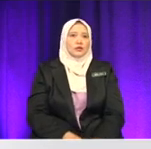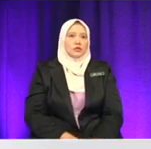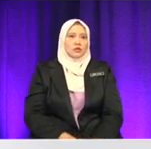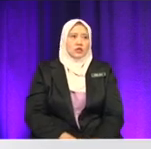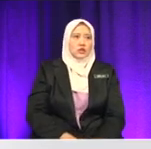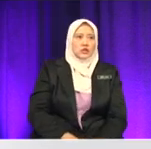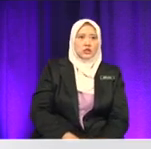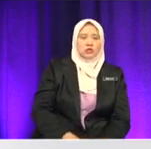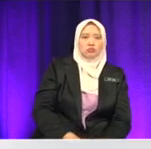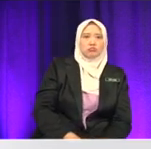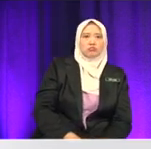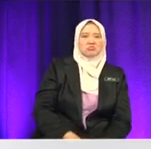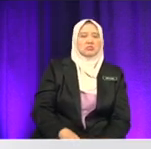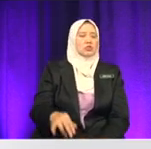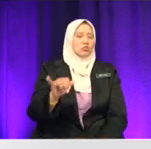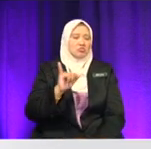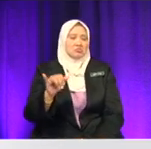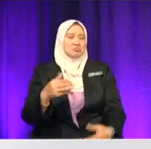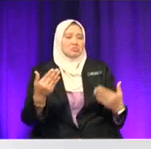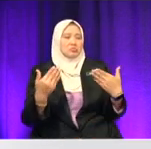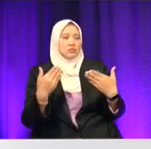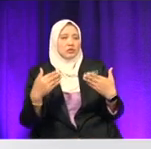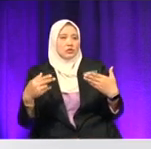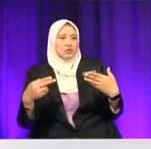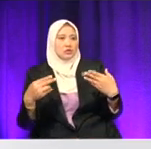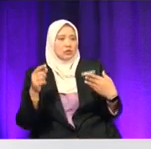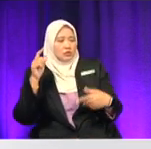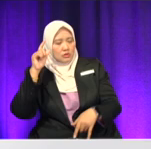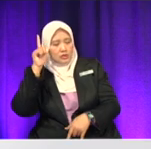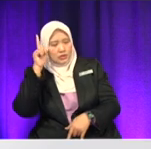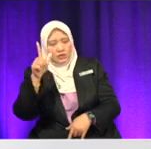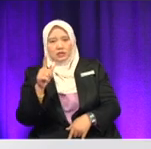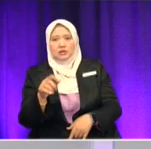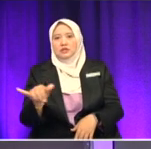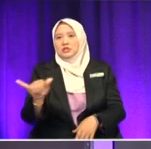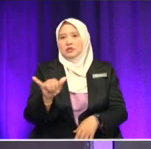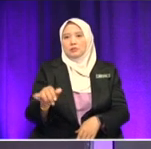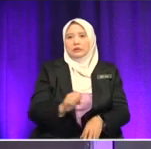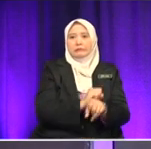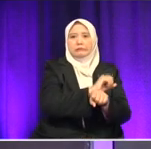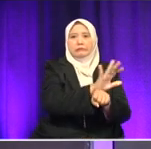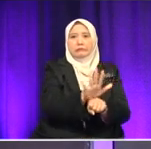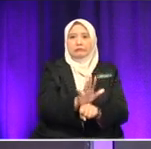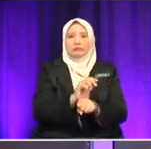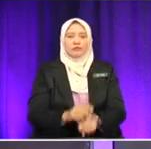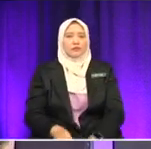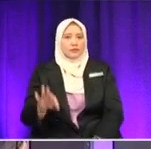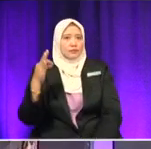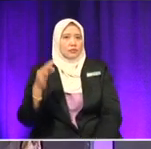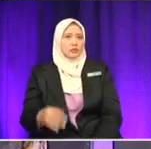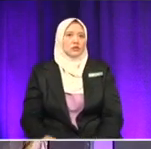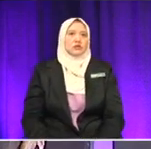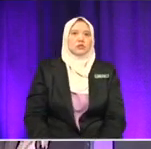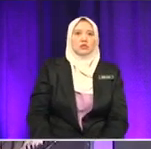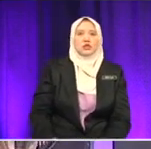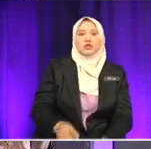Berkaitan dengan COVID-19. Ya, betul. Jadi mari kita lihat apakah ciri-ciri apa virus. Ini juga bentuk virus. Virus